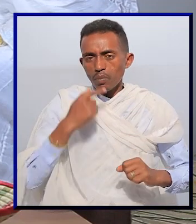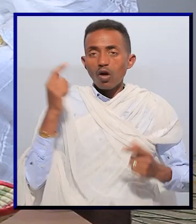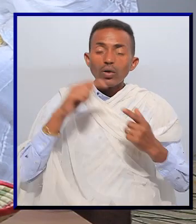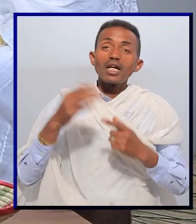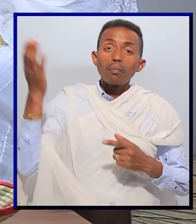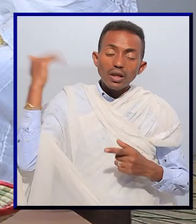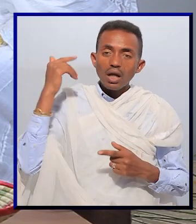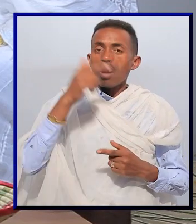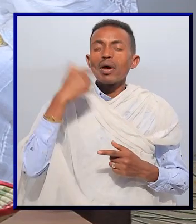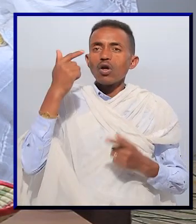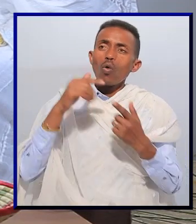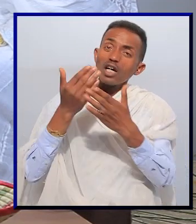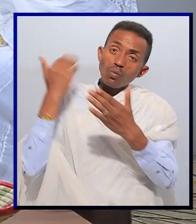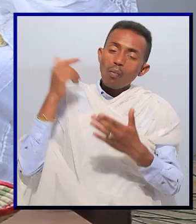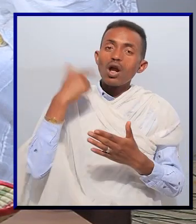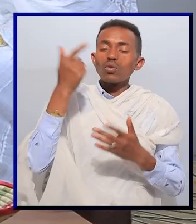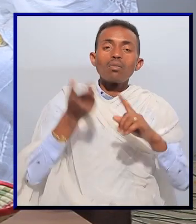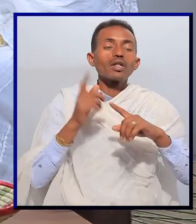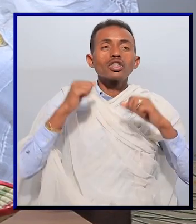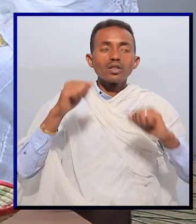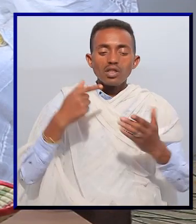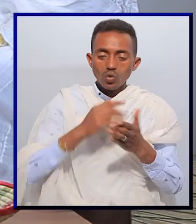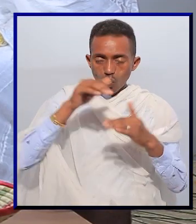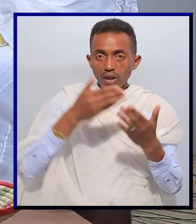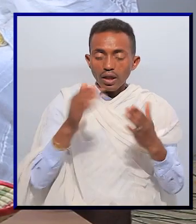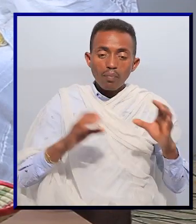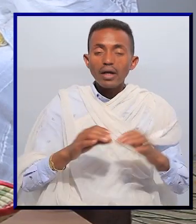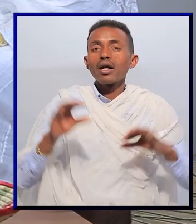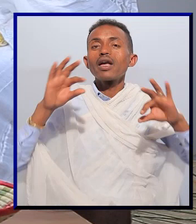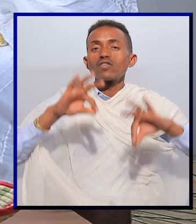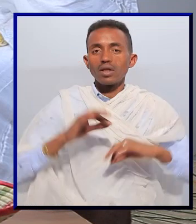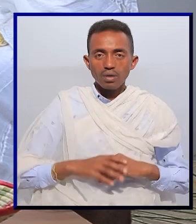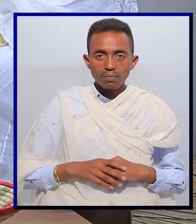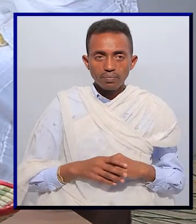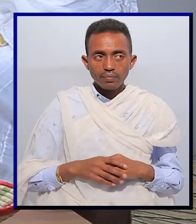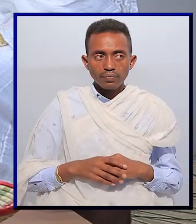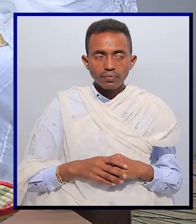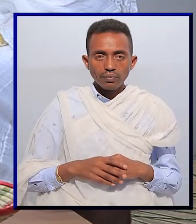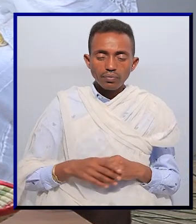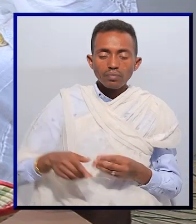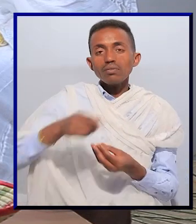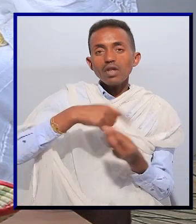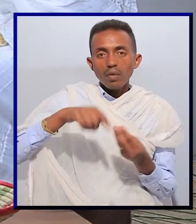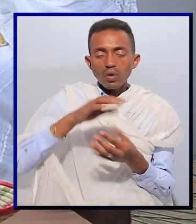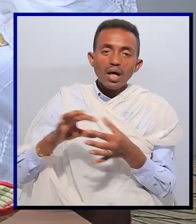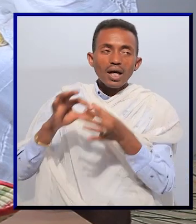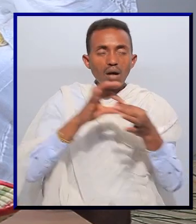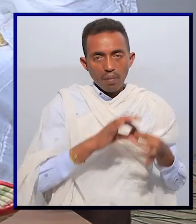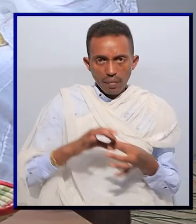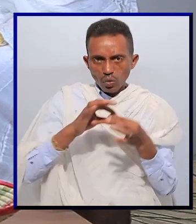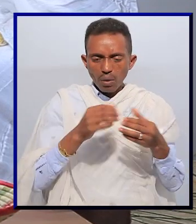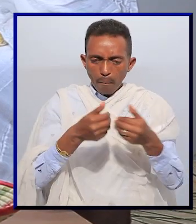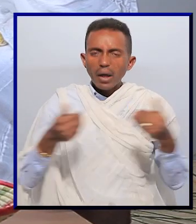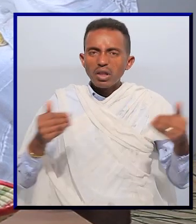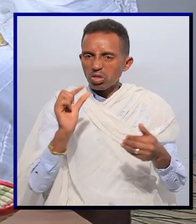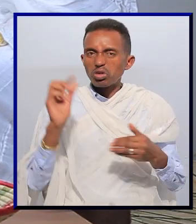ትመለሻለሽ መመለስ ትችያለሽ ወደ ነበረ ማንነቷ መመለስ ትችላለች ግን እነዚህ ነገሮች ማድረግ ያስፈልጋል ከአካባቢው ከሶሳይቲው